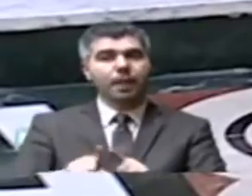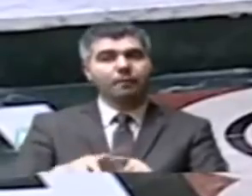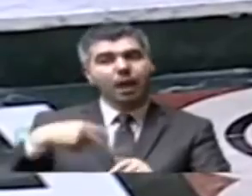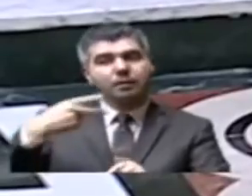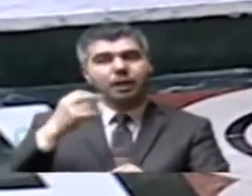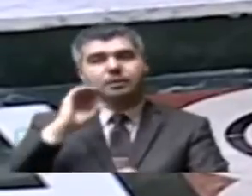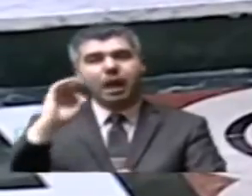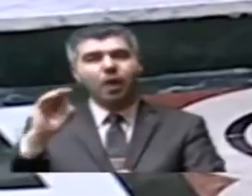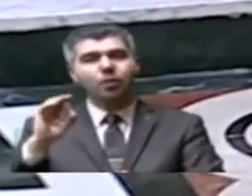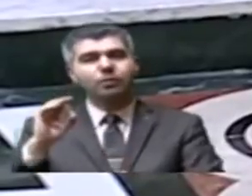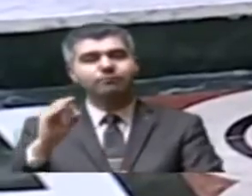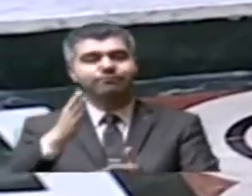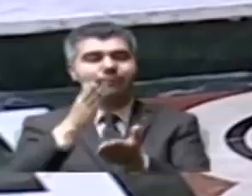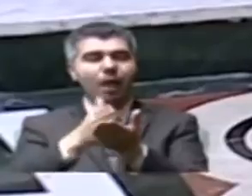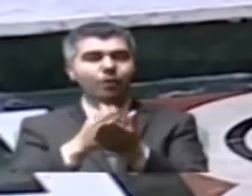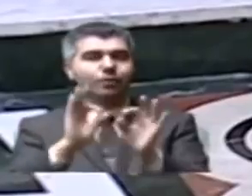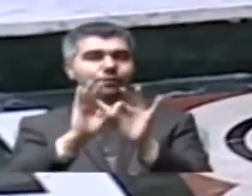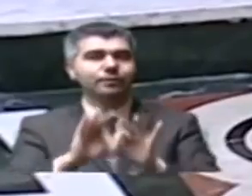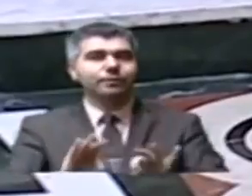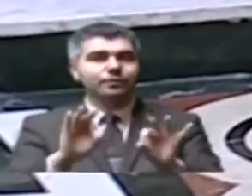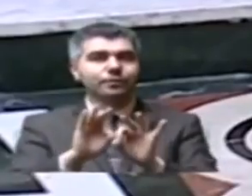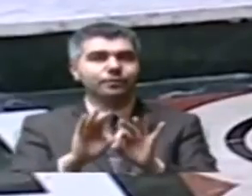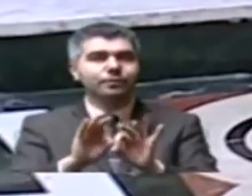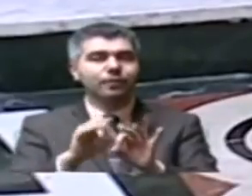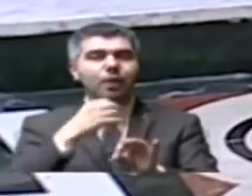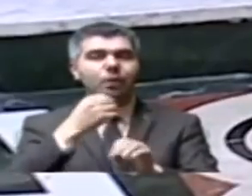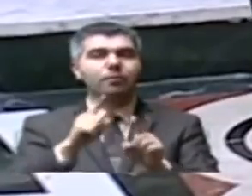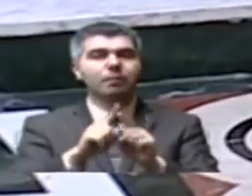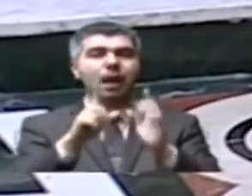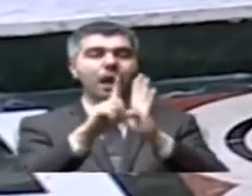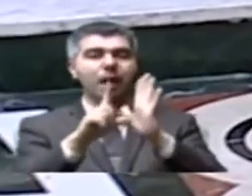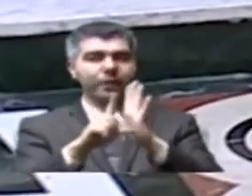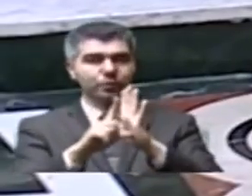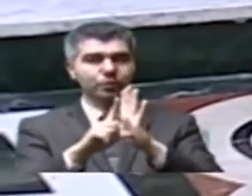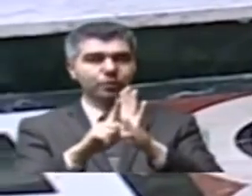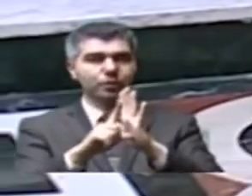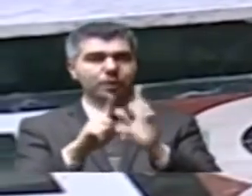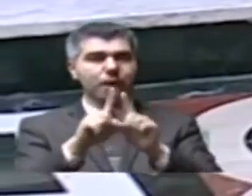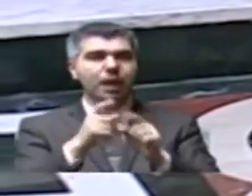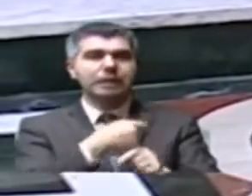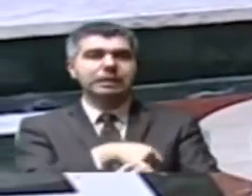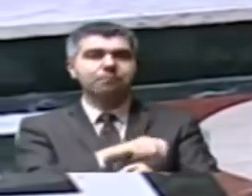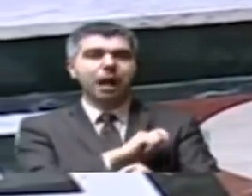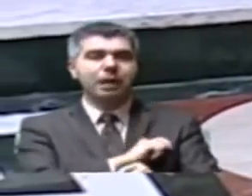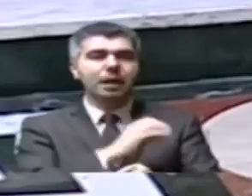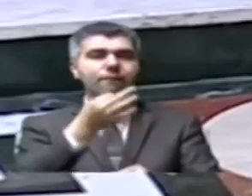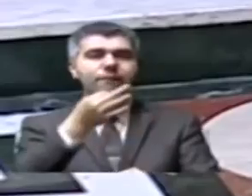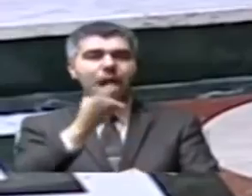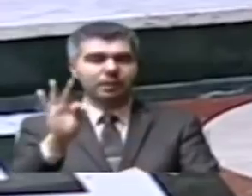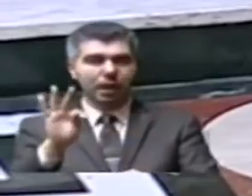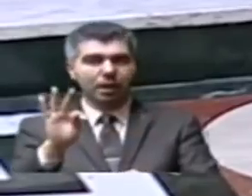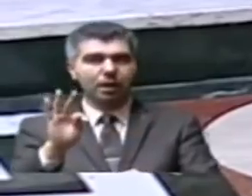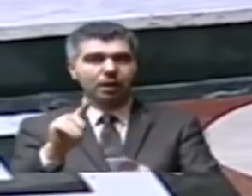خدامش، لأن الآن الدول المتقدمة، شوف القانون البلاد وشوف القوانين الإسبانية وفرنسا، واش